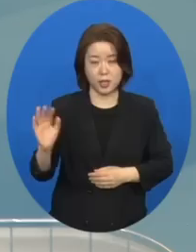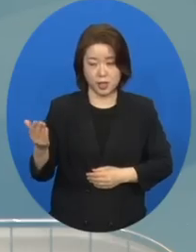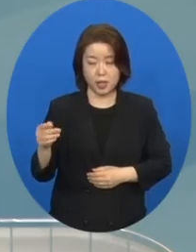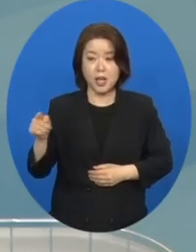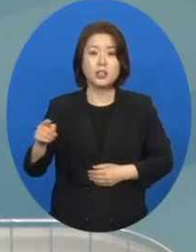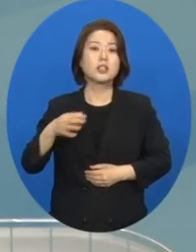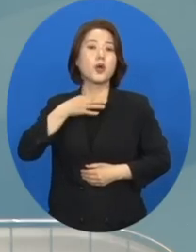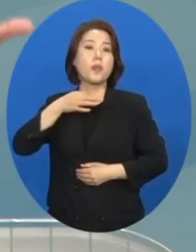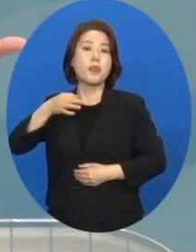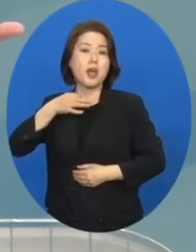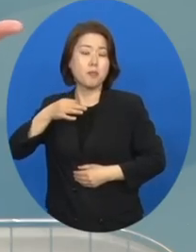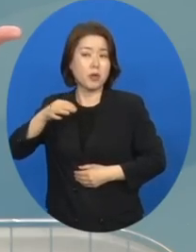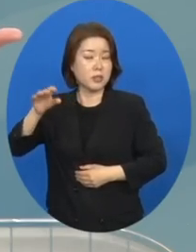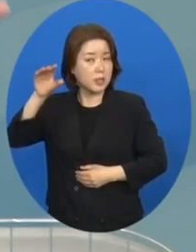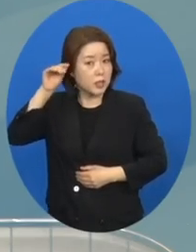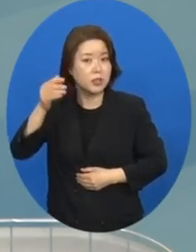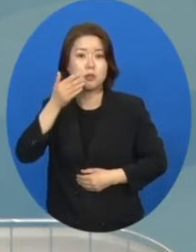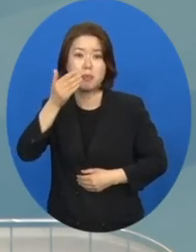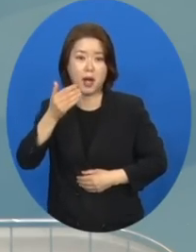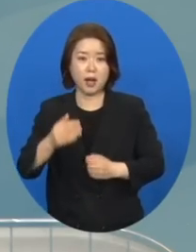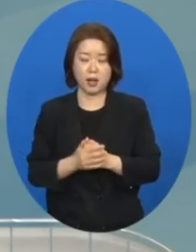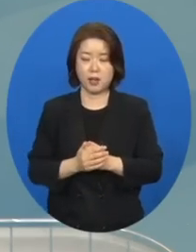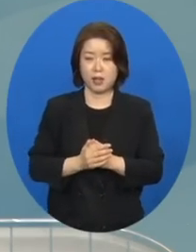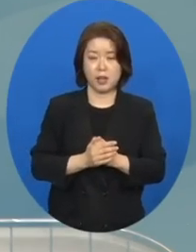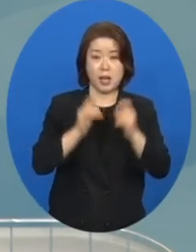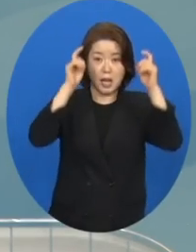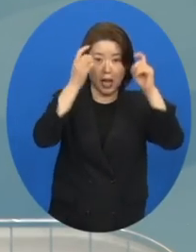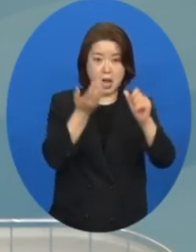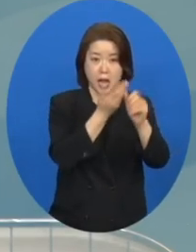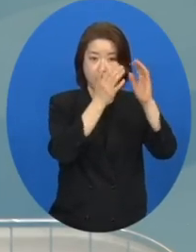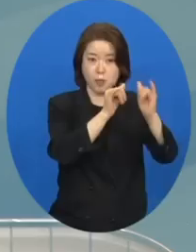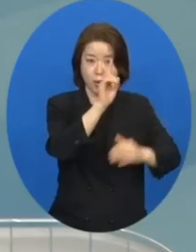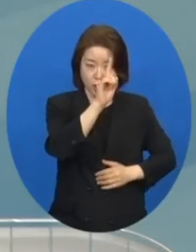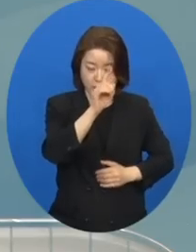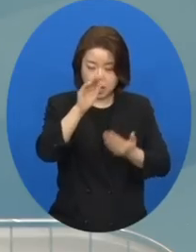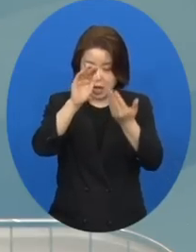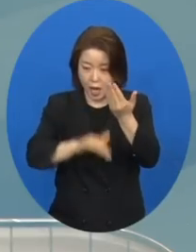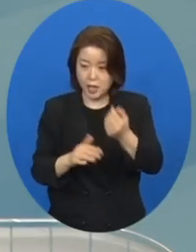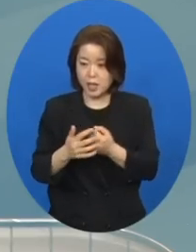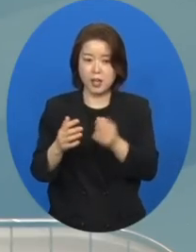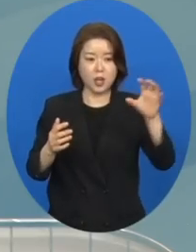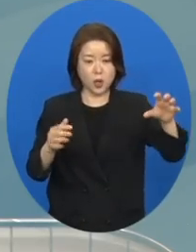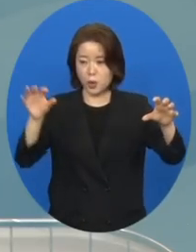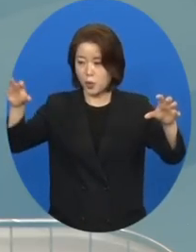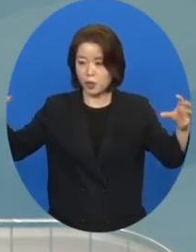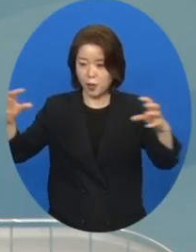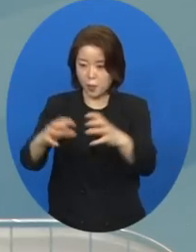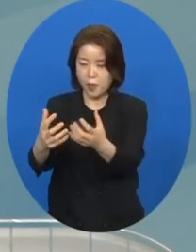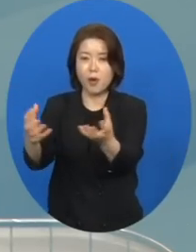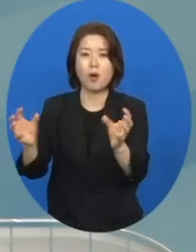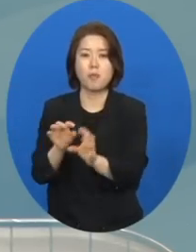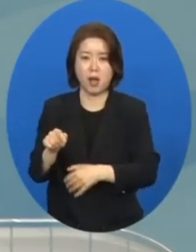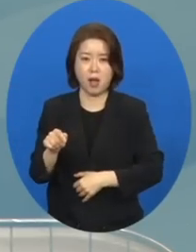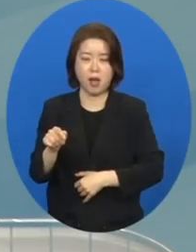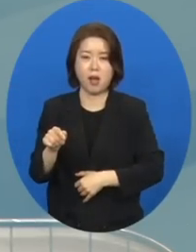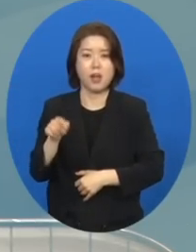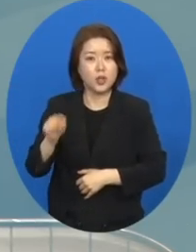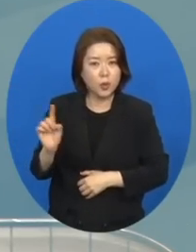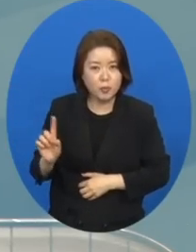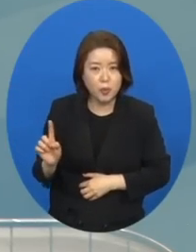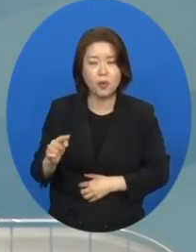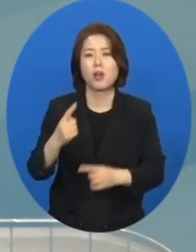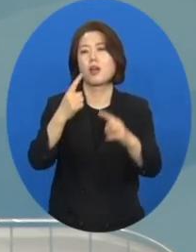목소리를 들을 것이며 한 목자 아래 산 물의 양 때가 될 것이다 무슨 얘기죠 그외 를 이룬다는